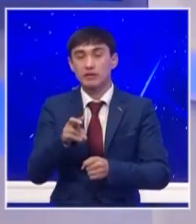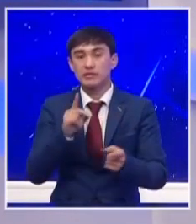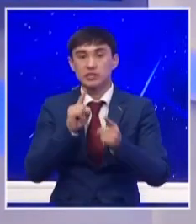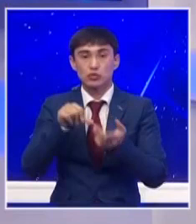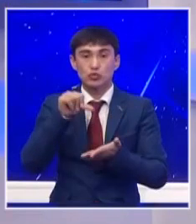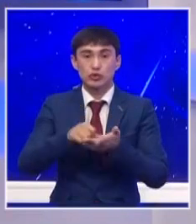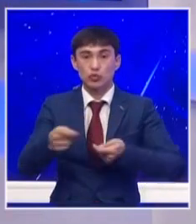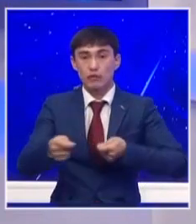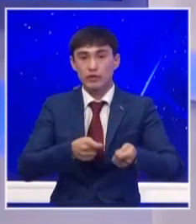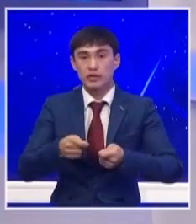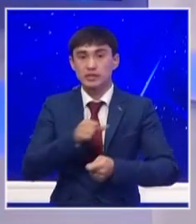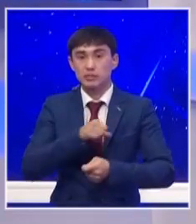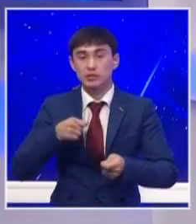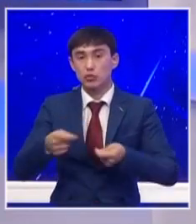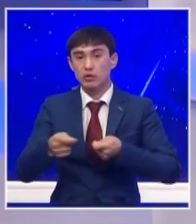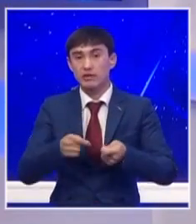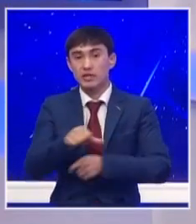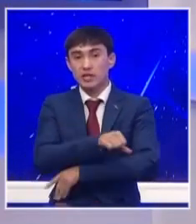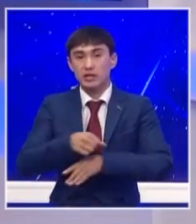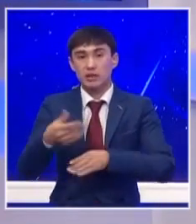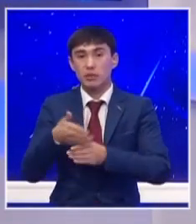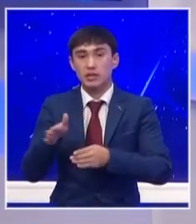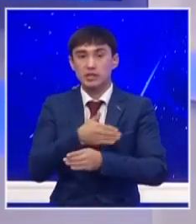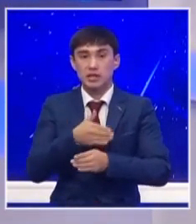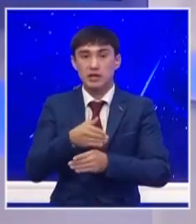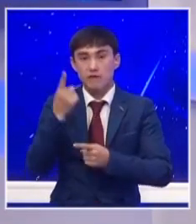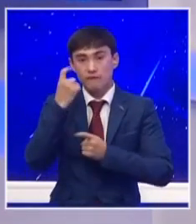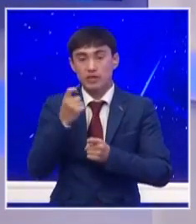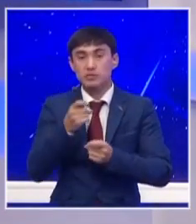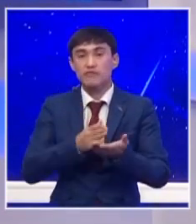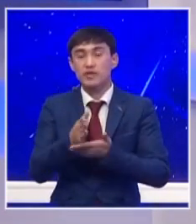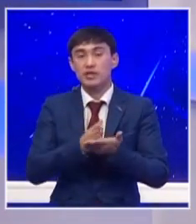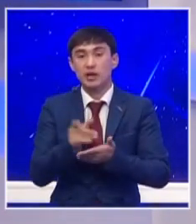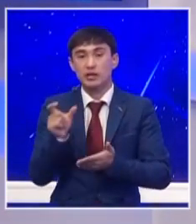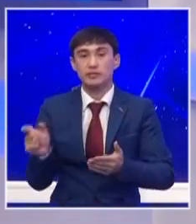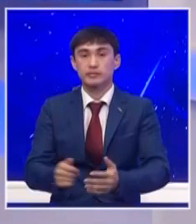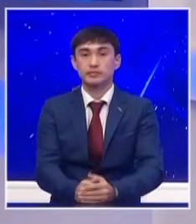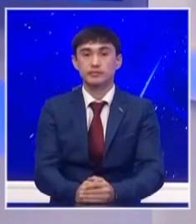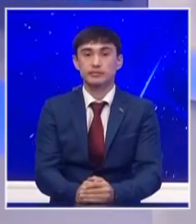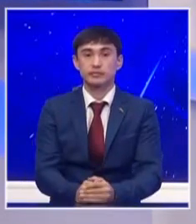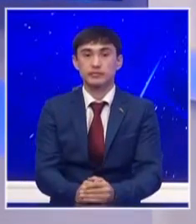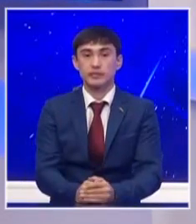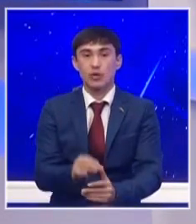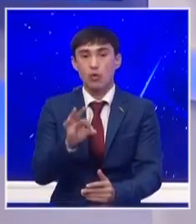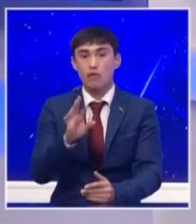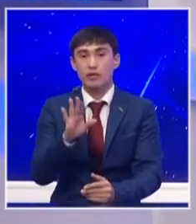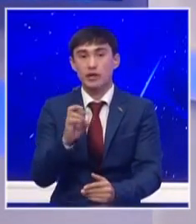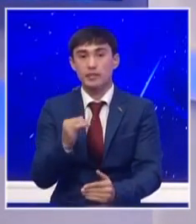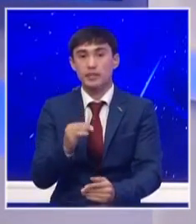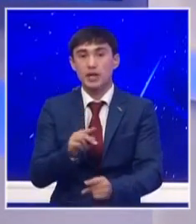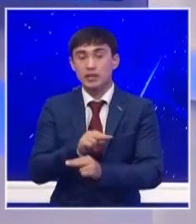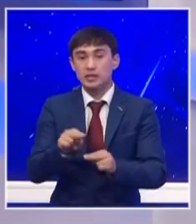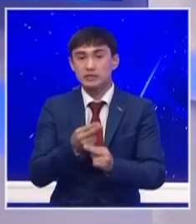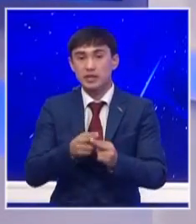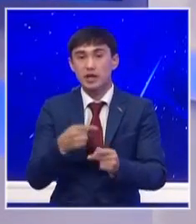приняли участие руководители самостоятельных управлений и территориальных подразделений ведомства и ветераны ОВД наставничество